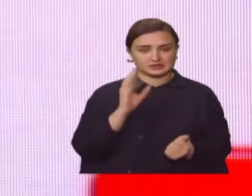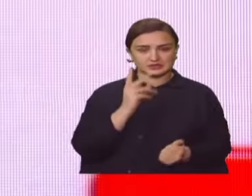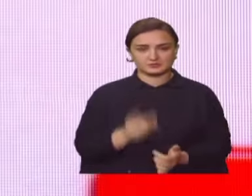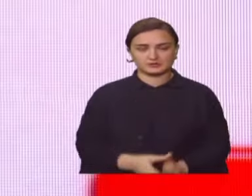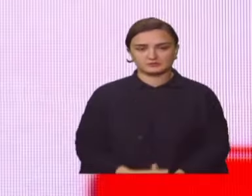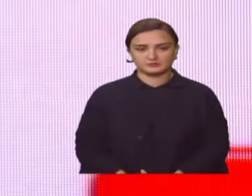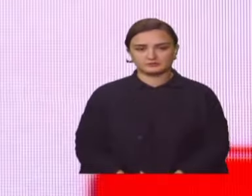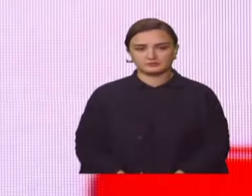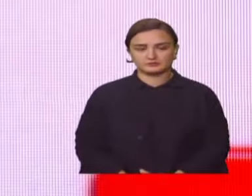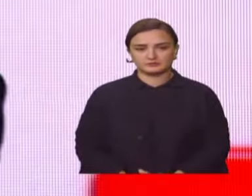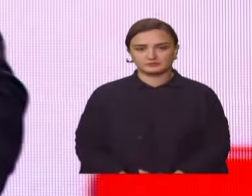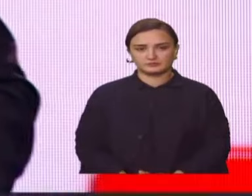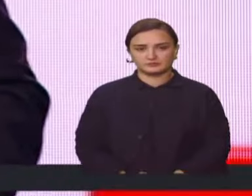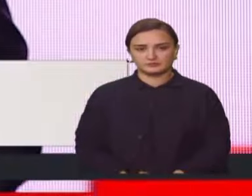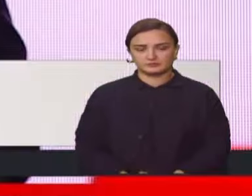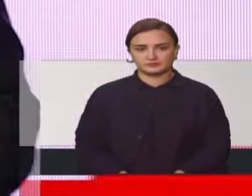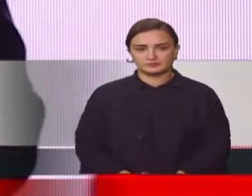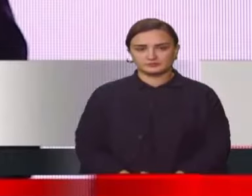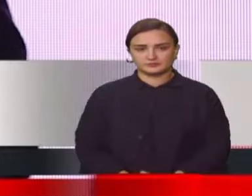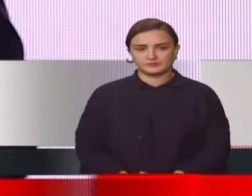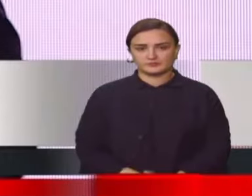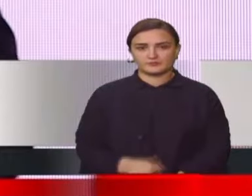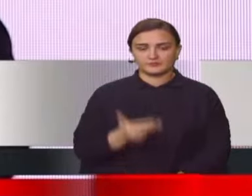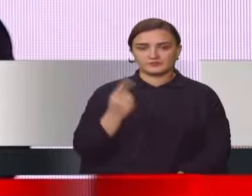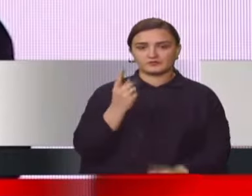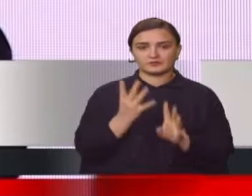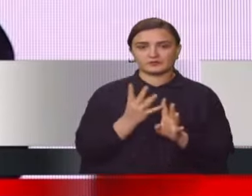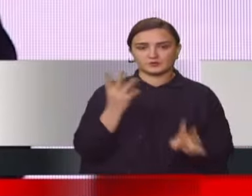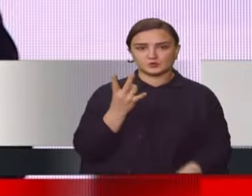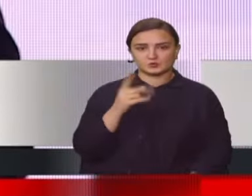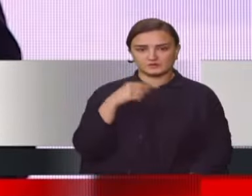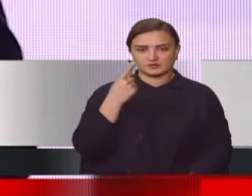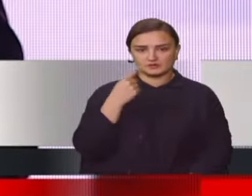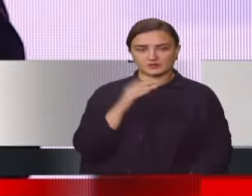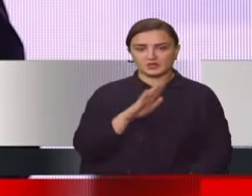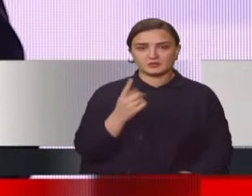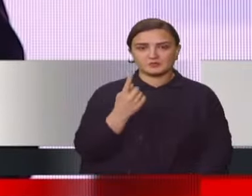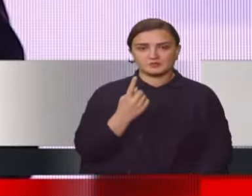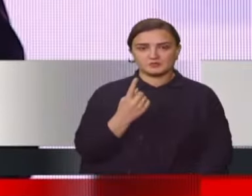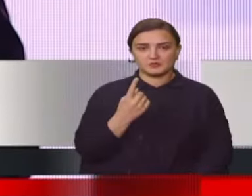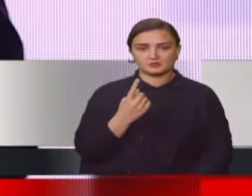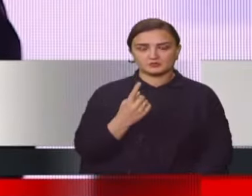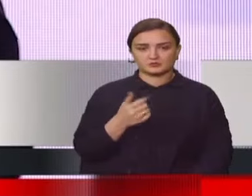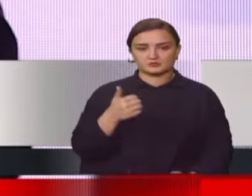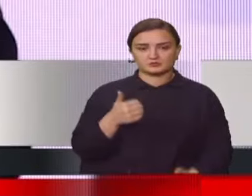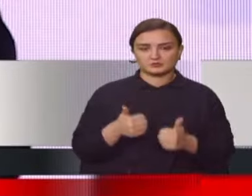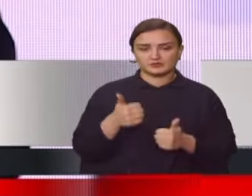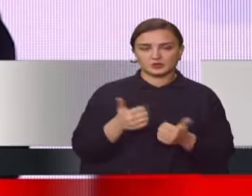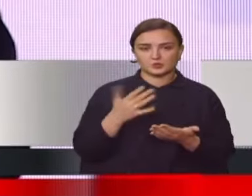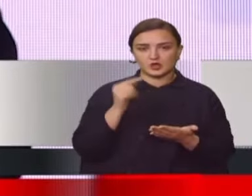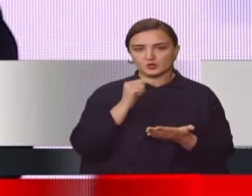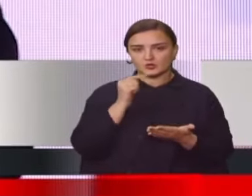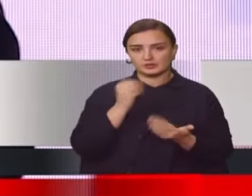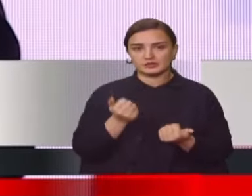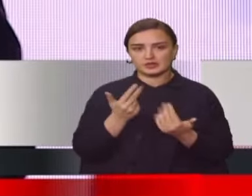წუთი. კი ბატონო, პირველ რიგში უნდა ვთქვათ, რომ ჩვენ არამარტო ჯერადობით საზღვრავთ თუ